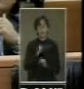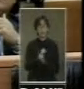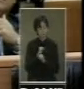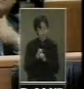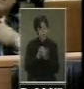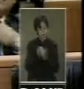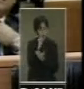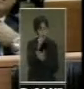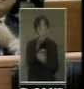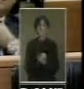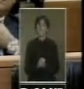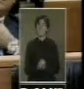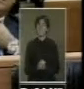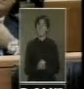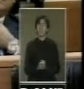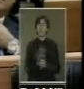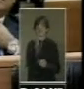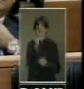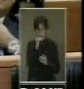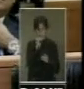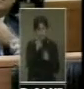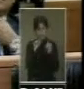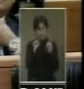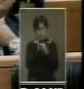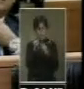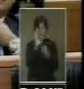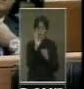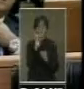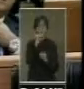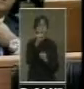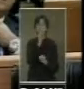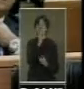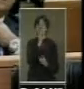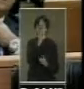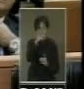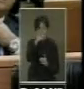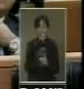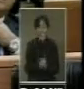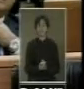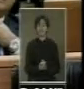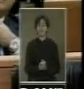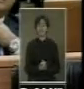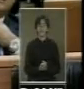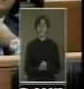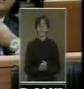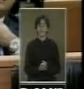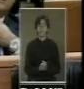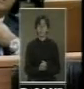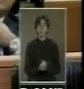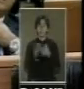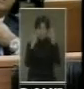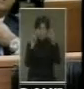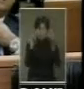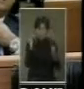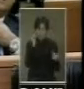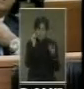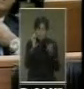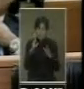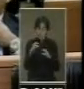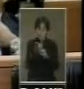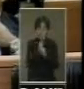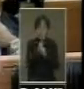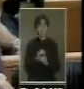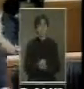ครับเคยอ้ำอึ้งทำให้เสียหายแล้วก็โดดไปท่านไม่ต้องห้ามครับปล่อยออกมาเลยครับแล้วก็ดูว่าท่านนายกนั่งฟังกันเอากันให้จบ